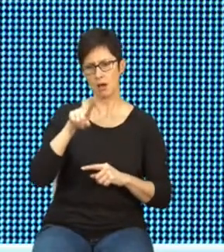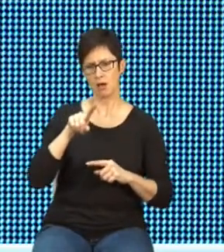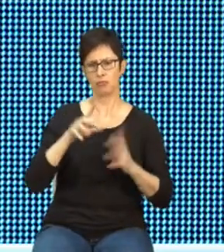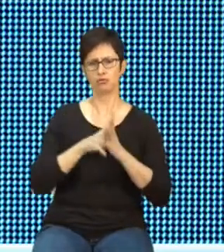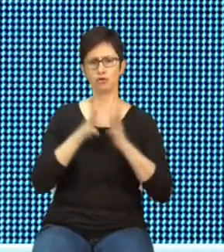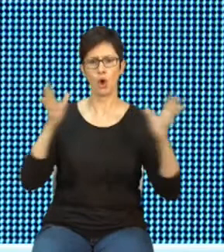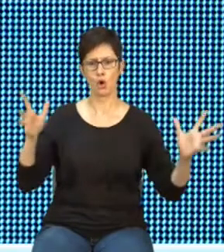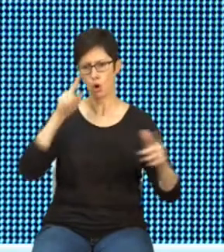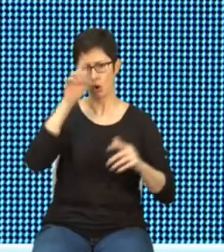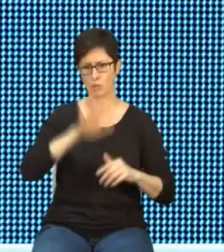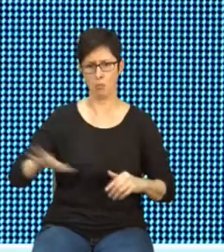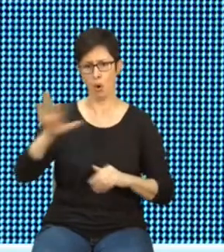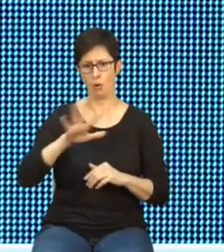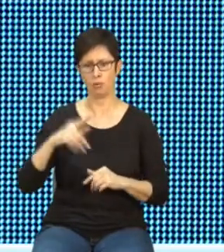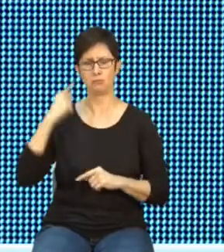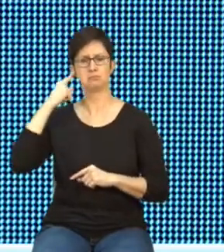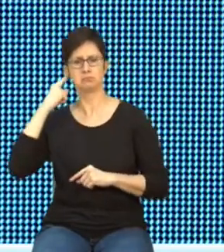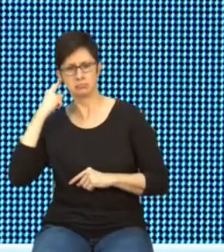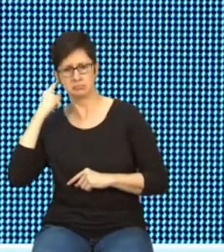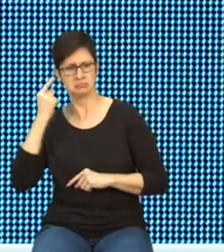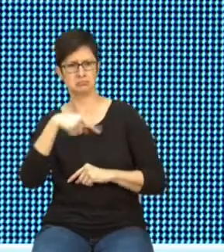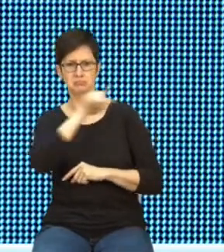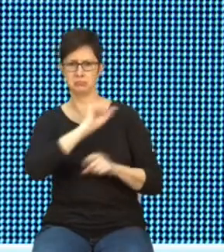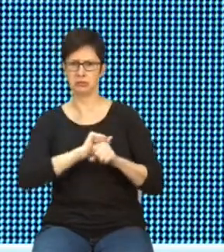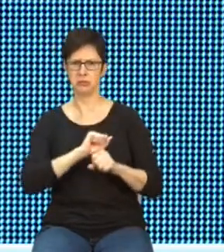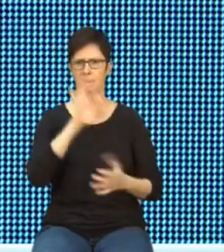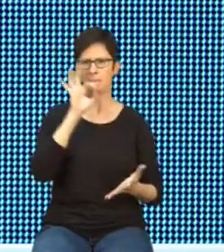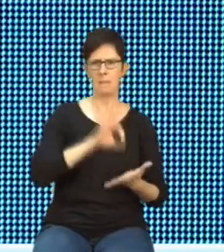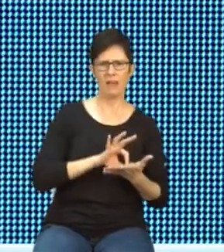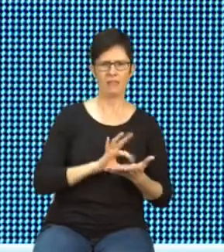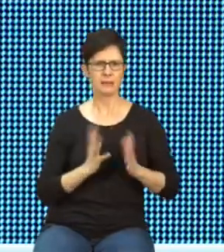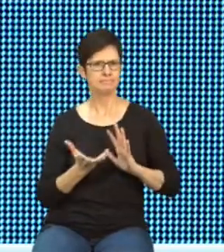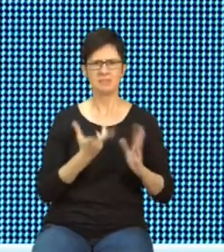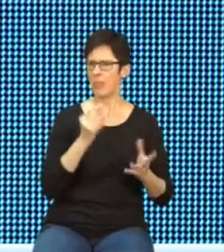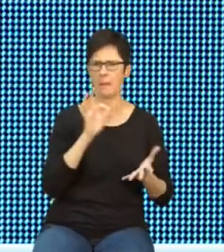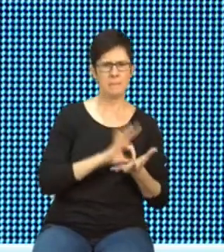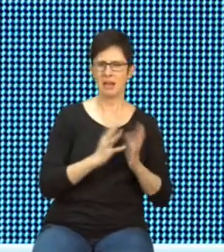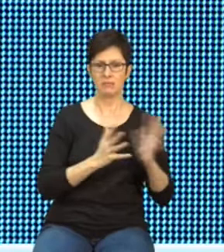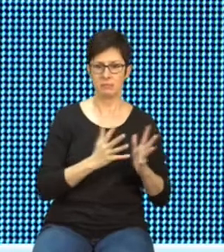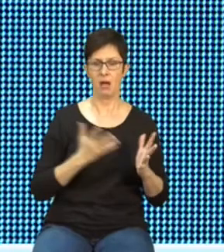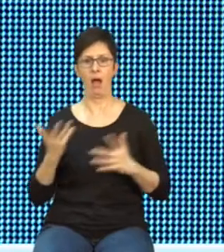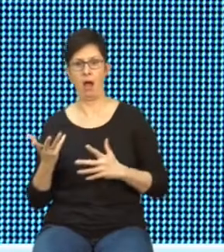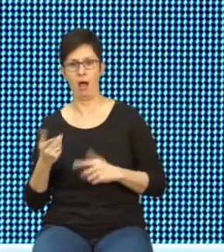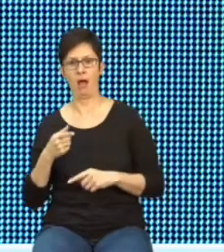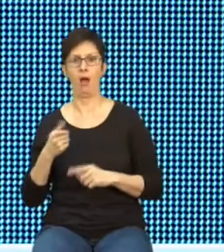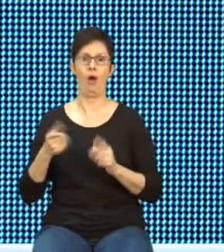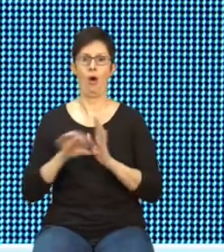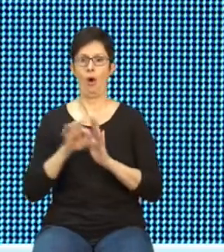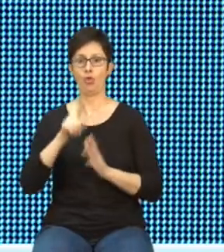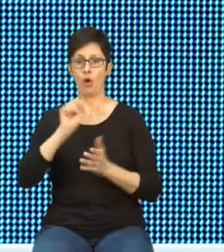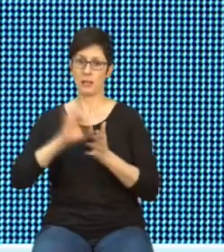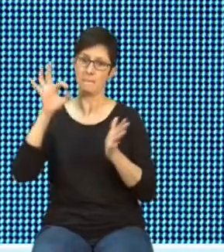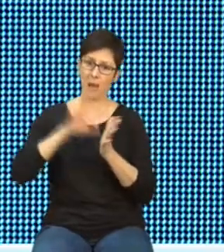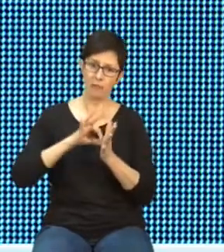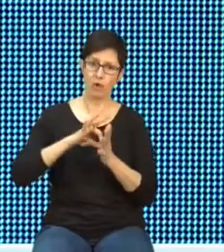szerokiego społeczeństwa jeżeli to społeczeństwo usłyszy że jest niepewność to jest to absolutnie cały zakres od to jest pewne że szkodzi